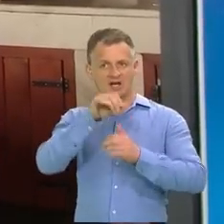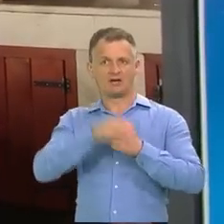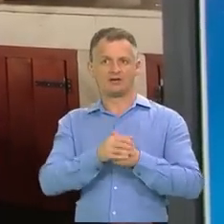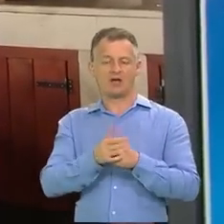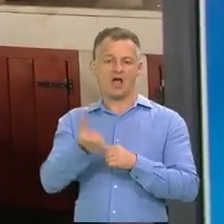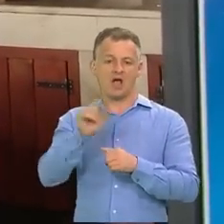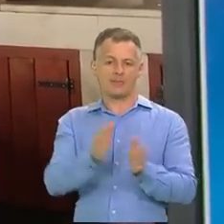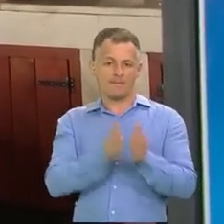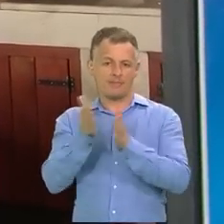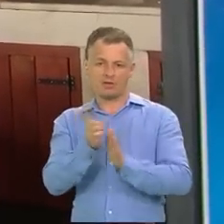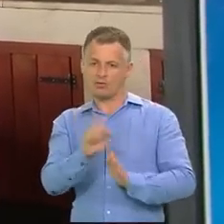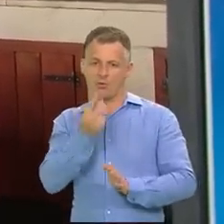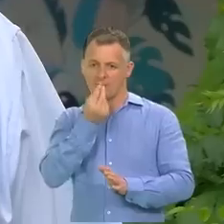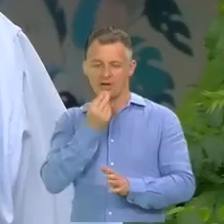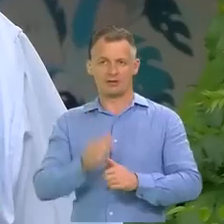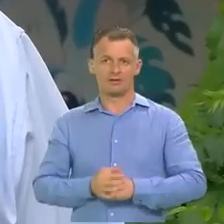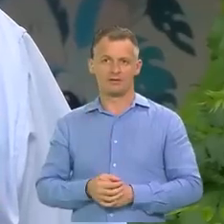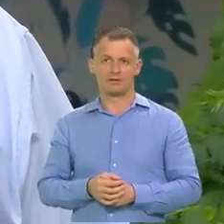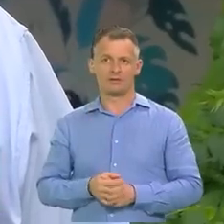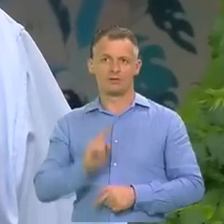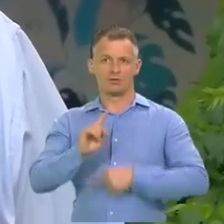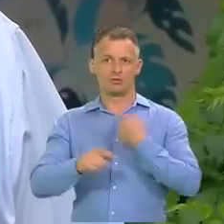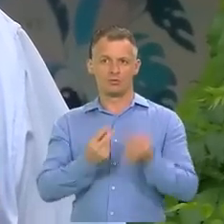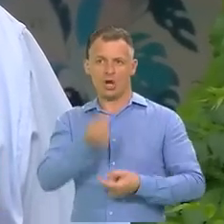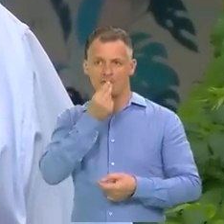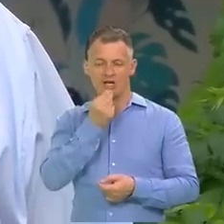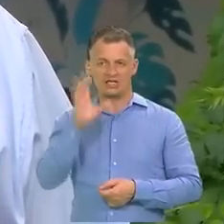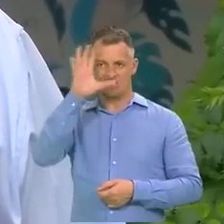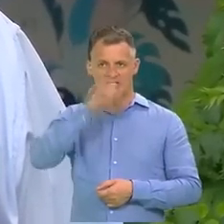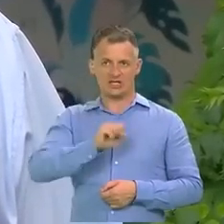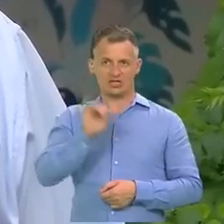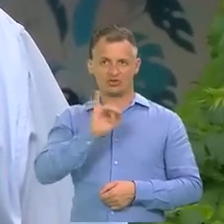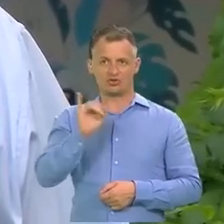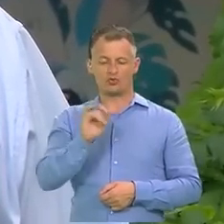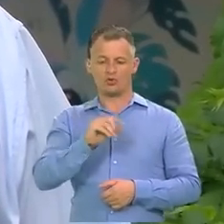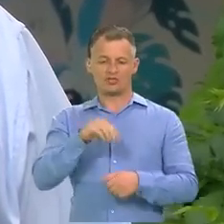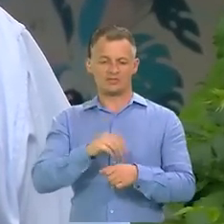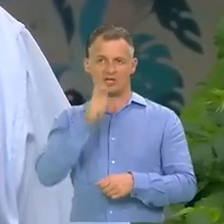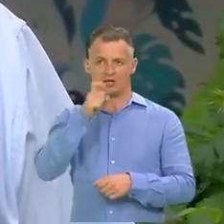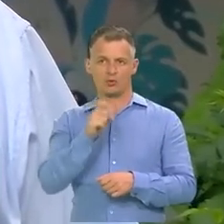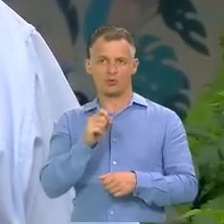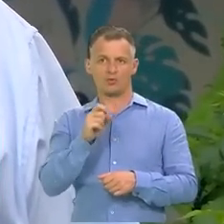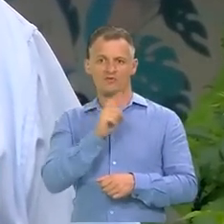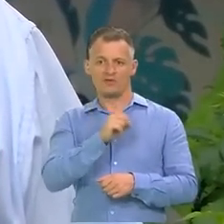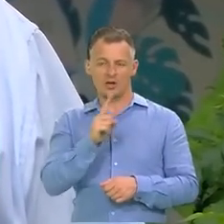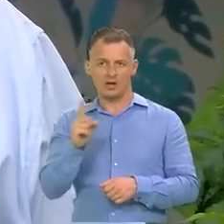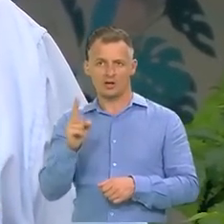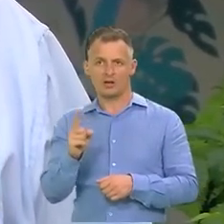altă parte nu. După ce au servit cina, cei care nu le era rău, unul câte unul,